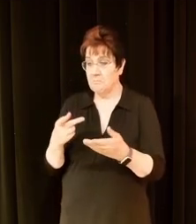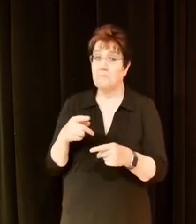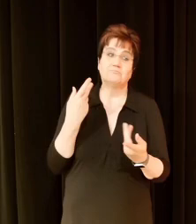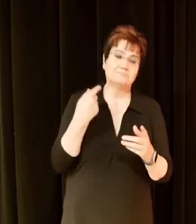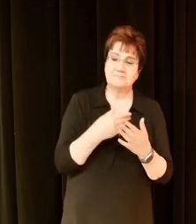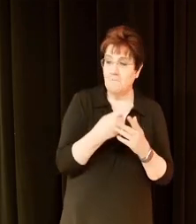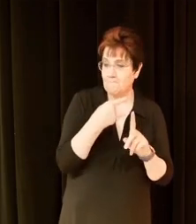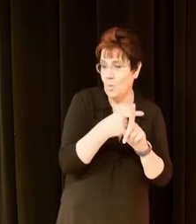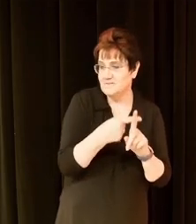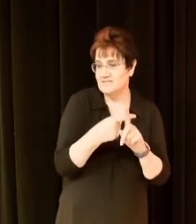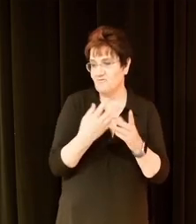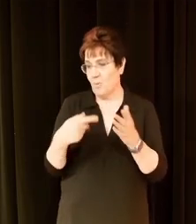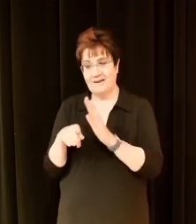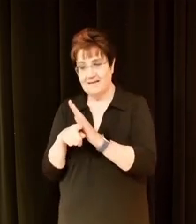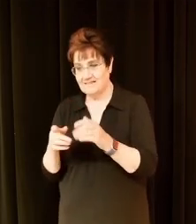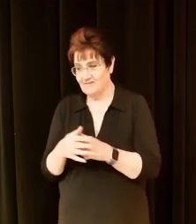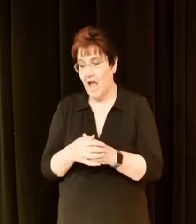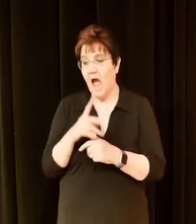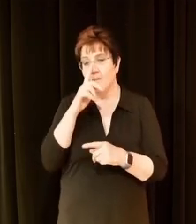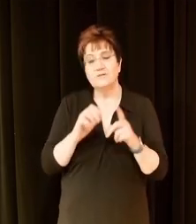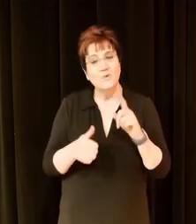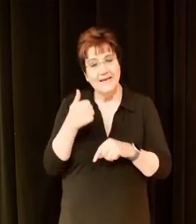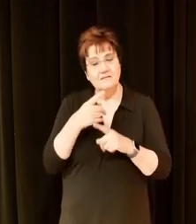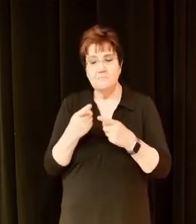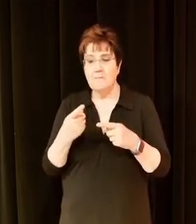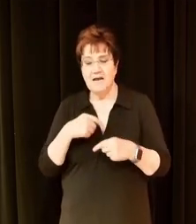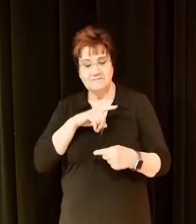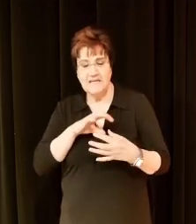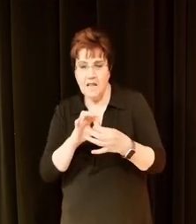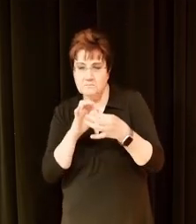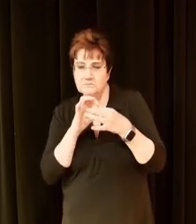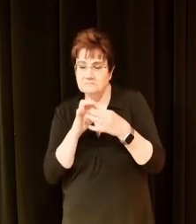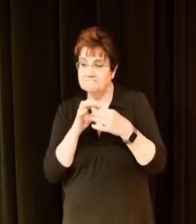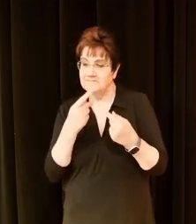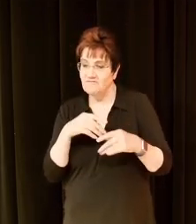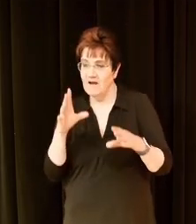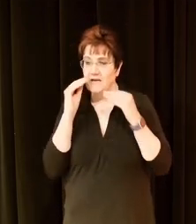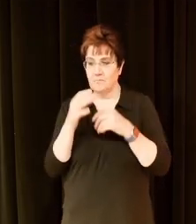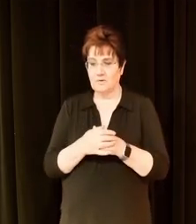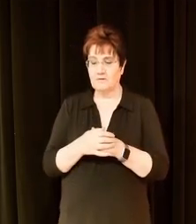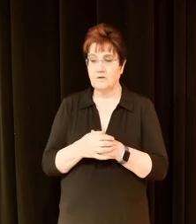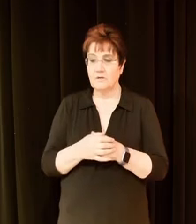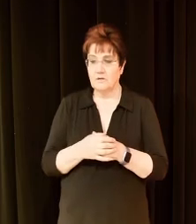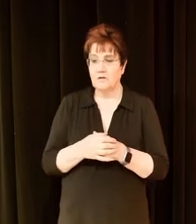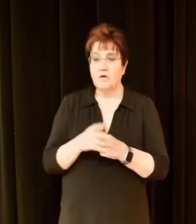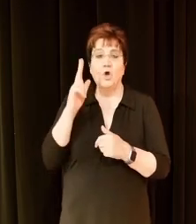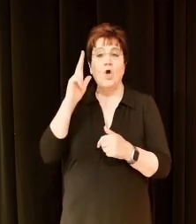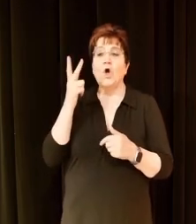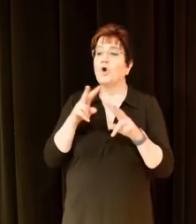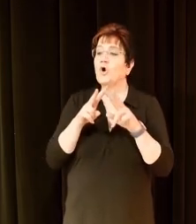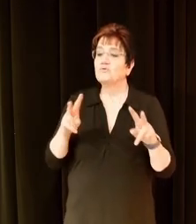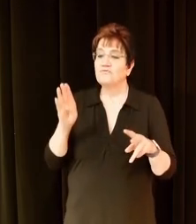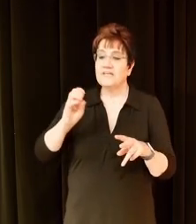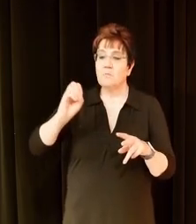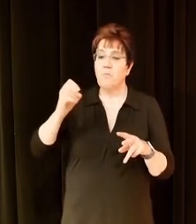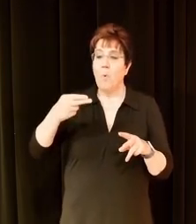positiv, kritisch und wie auch immer sehen, aber erstmal geht es darum oder kann darum gehen. Der Gottfried Böhm ist einer der großen